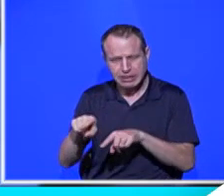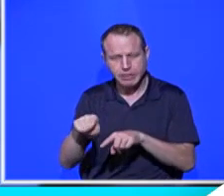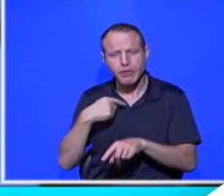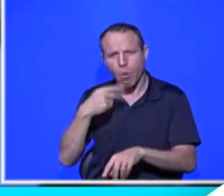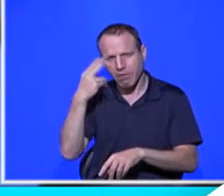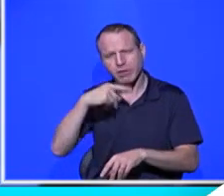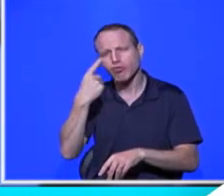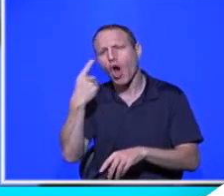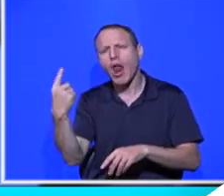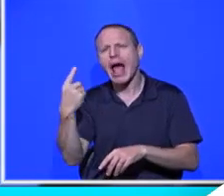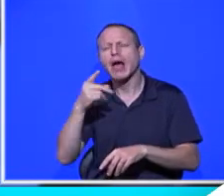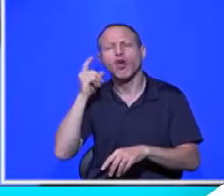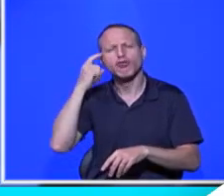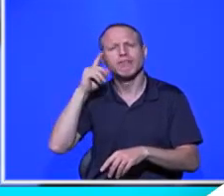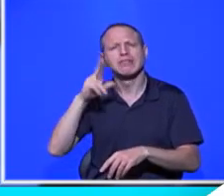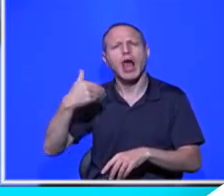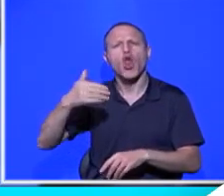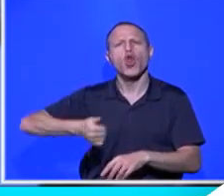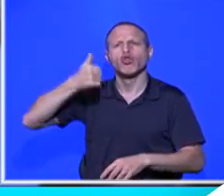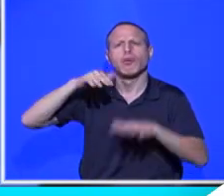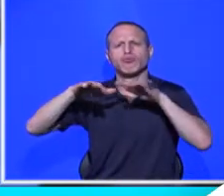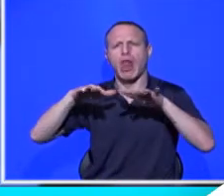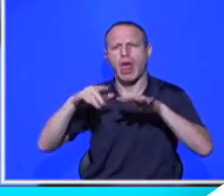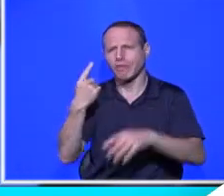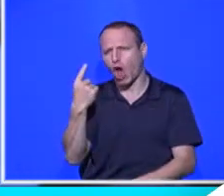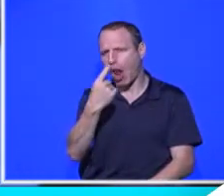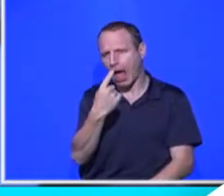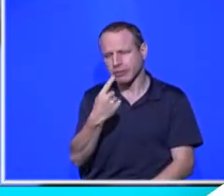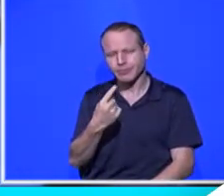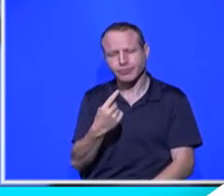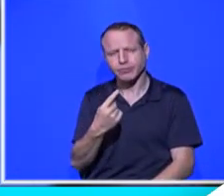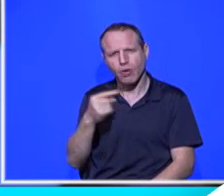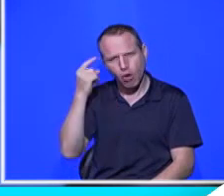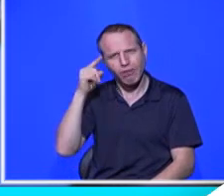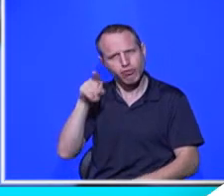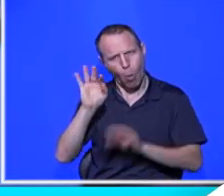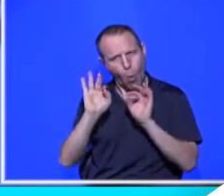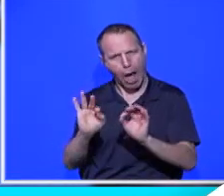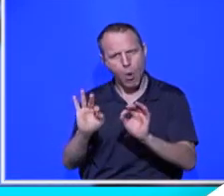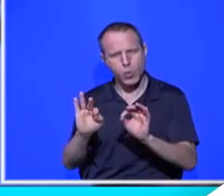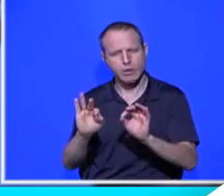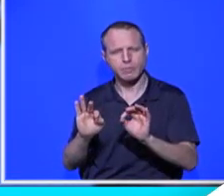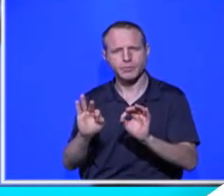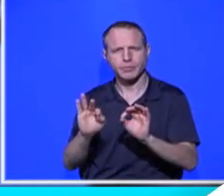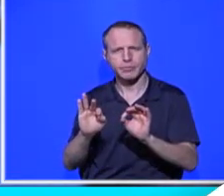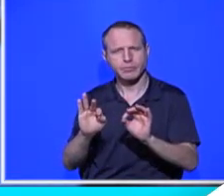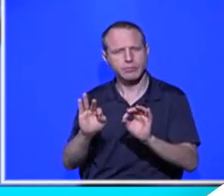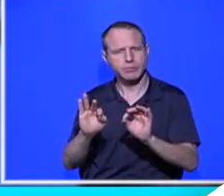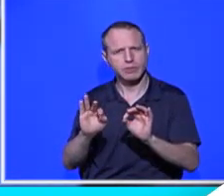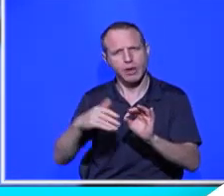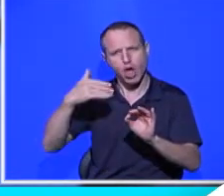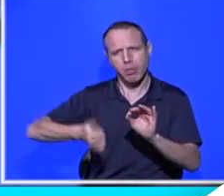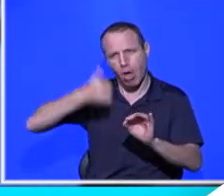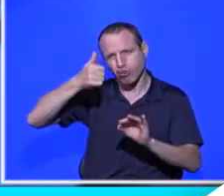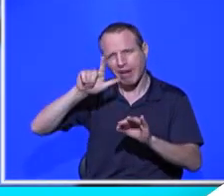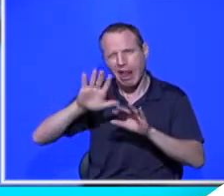שכל אחד חושב שהוא צריך להיות ראש ממשלה, וכל אחד בעצם חושב שהוא ראוי, היה ראוי להיות שם בראש, אבל